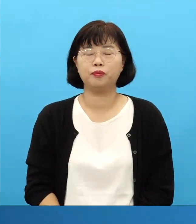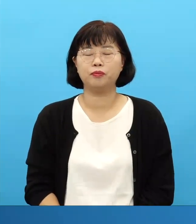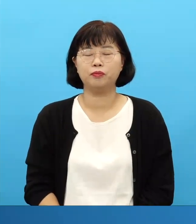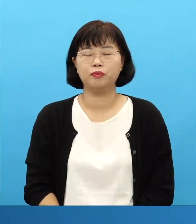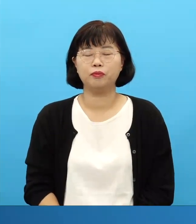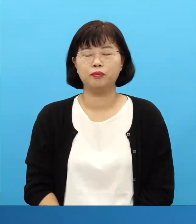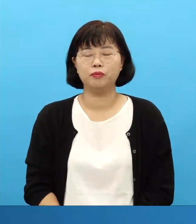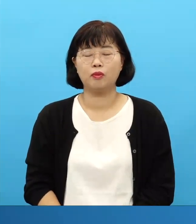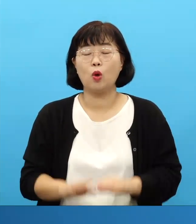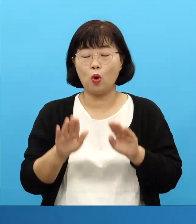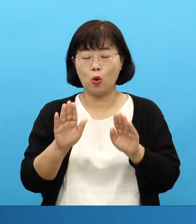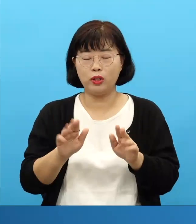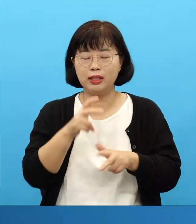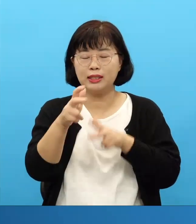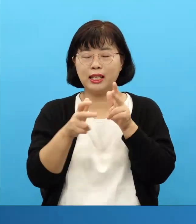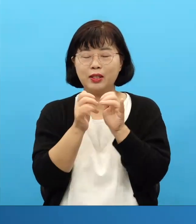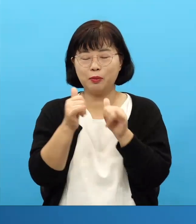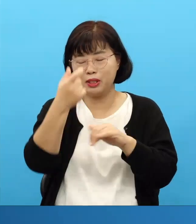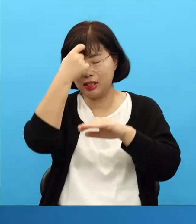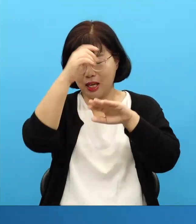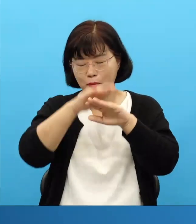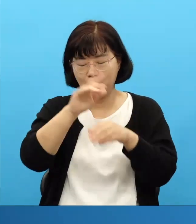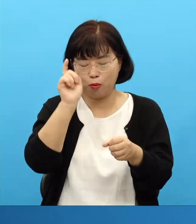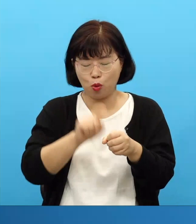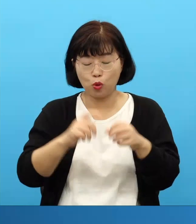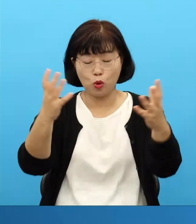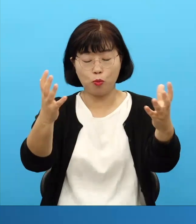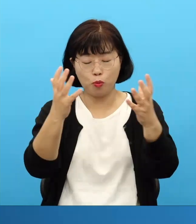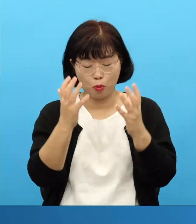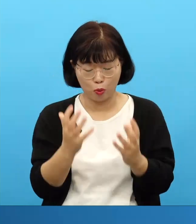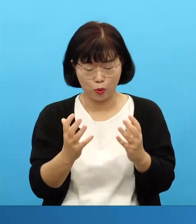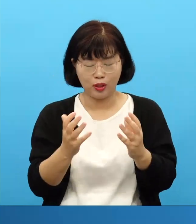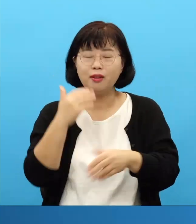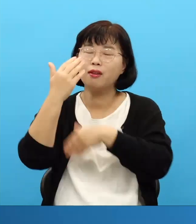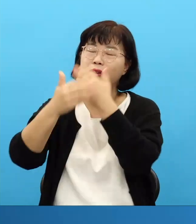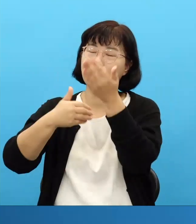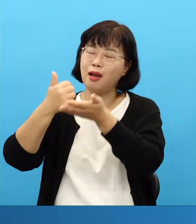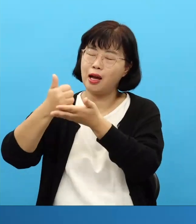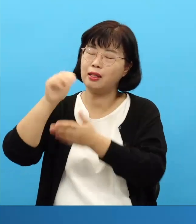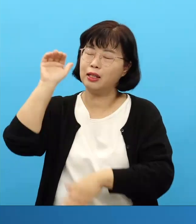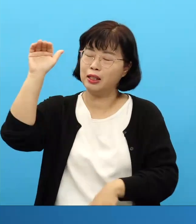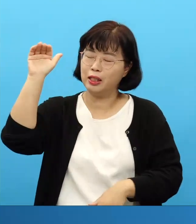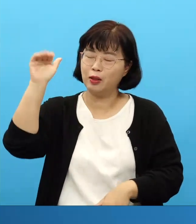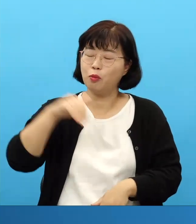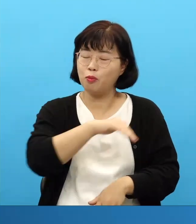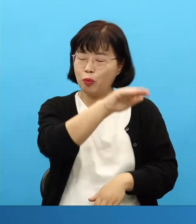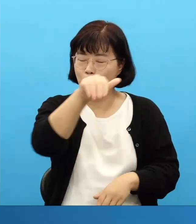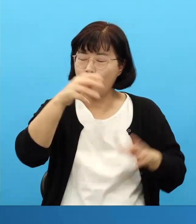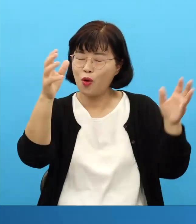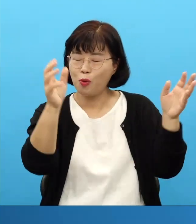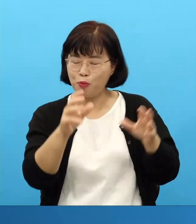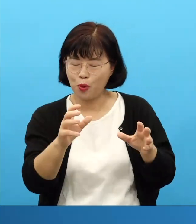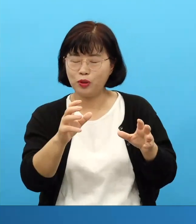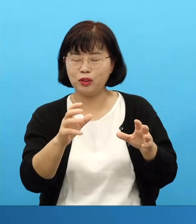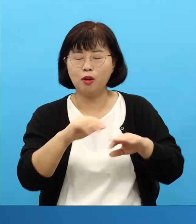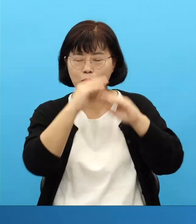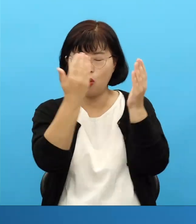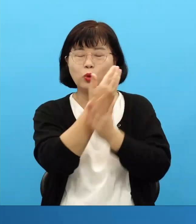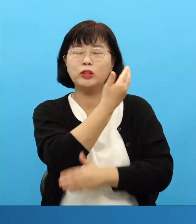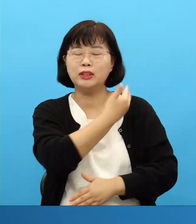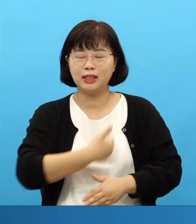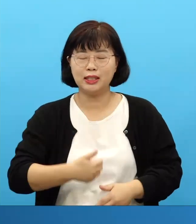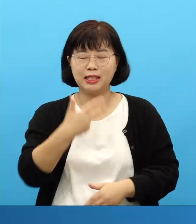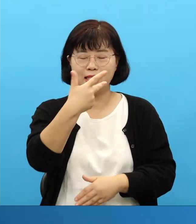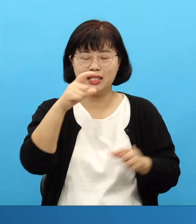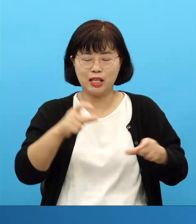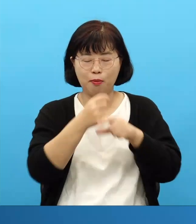unbelief. 오늘 산업인 예배를 모이게 하신 하나님, 예배를 통해 모든 그리스도의 제자들이 칠대망대로 세워지도록